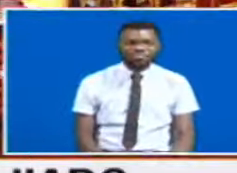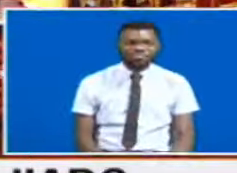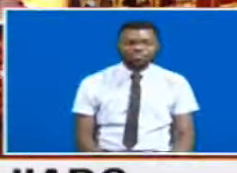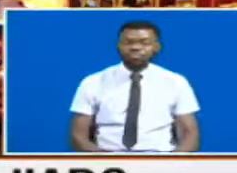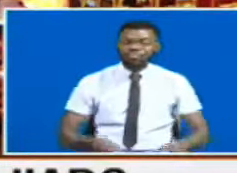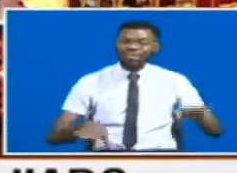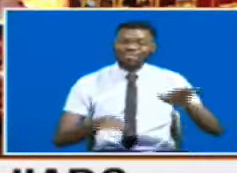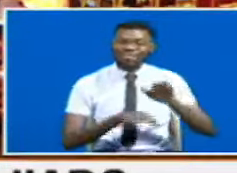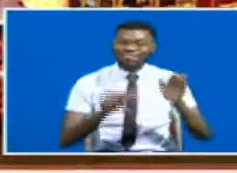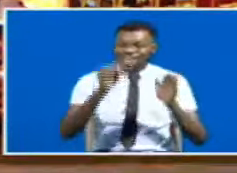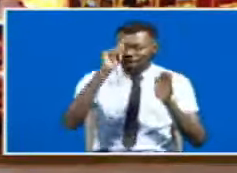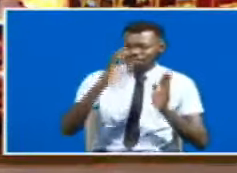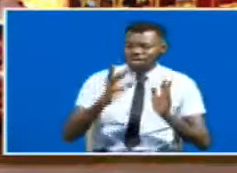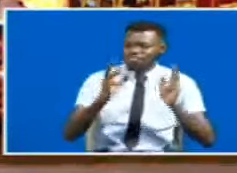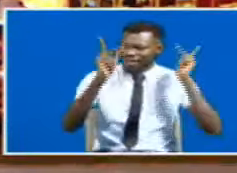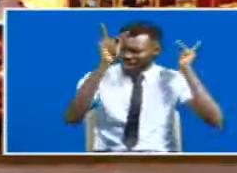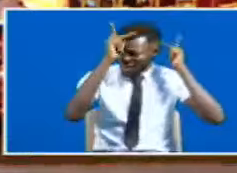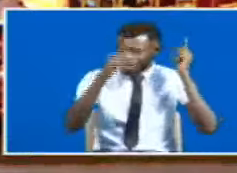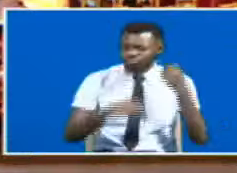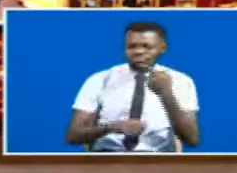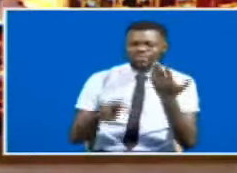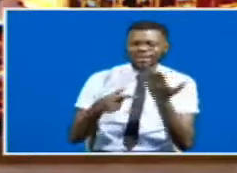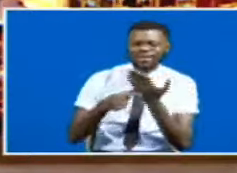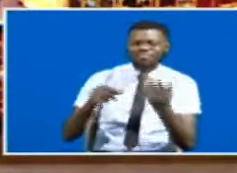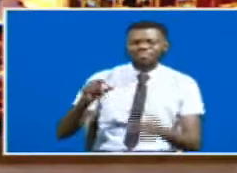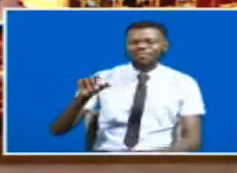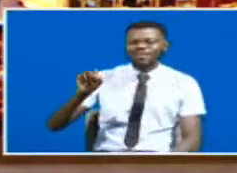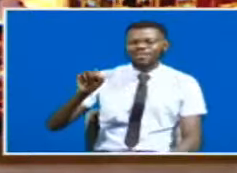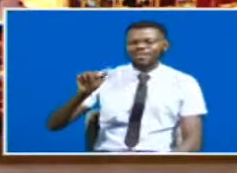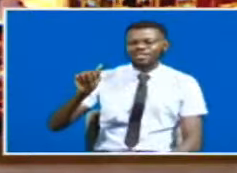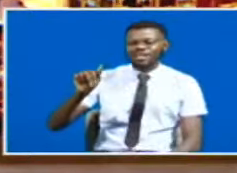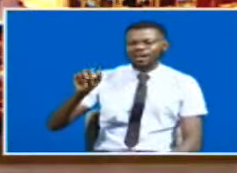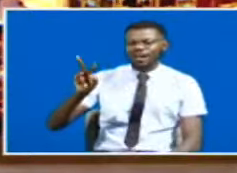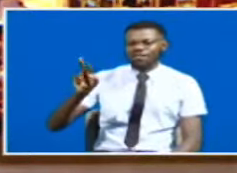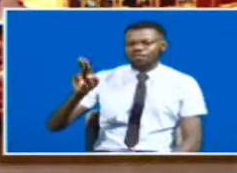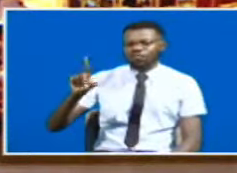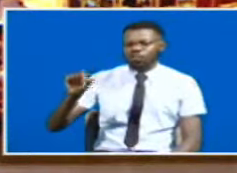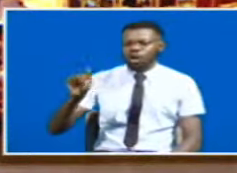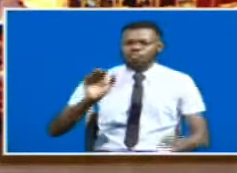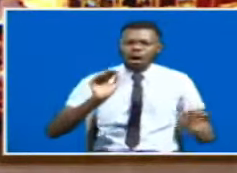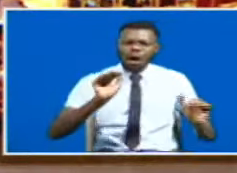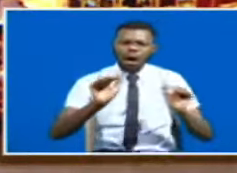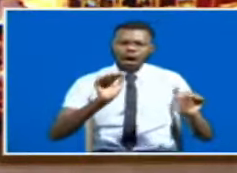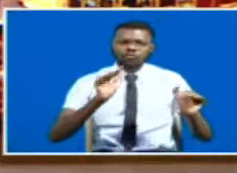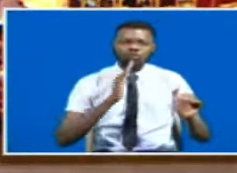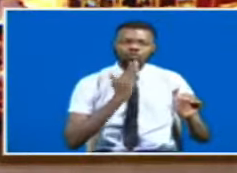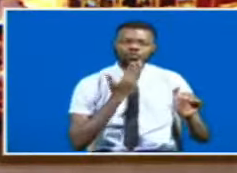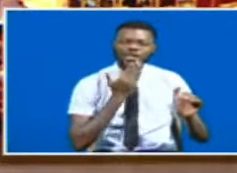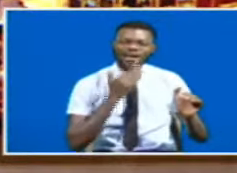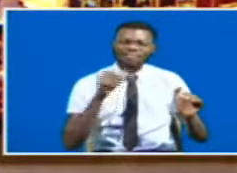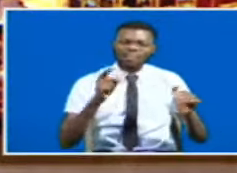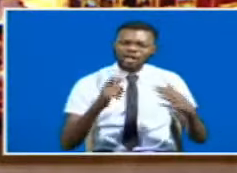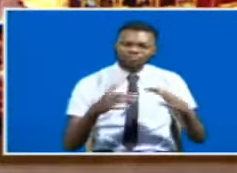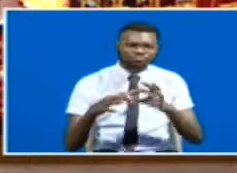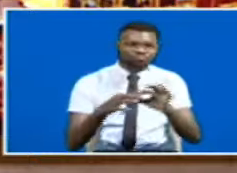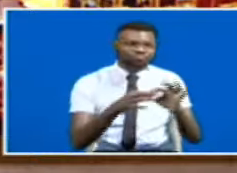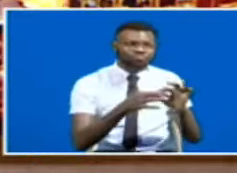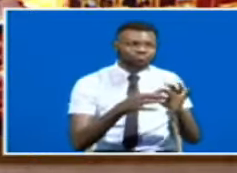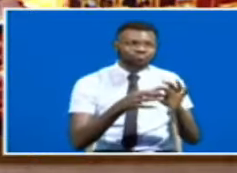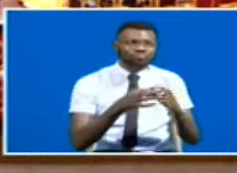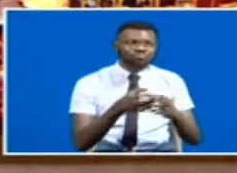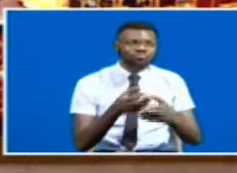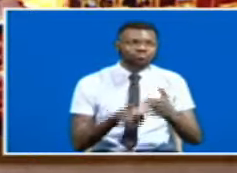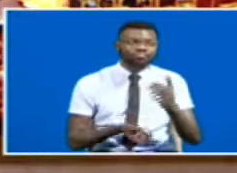naibu gavana wa kaunti ya Kakamega Ayub savula ameirai Jamii Pana ya mulembe kuungana kwa Pamoja na kubuni Chama cha